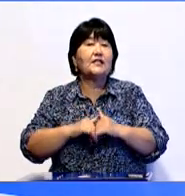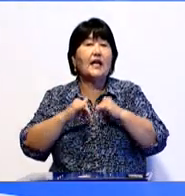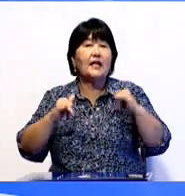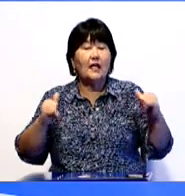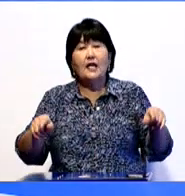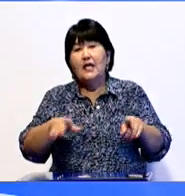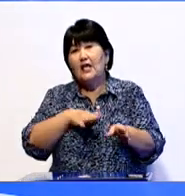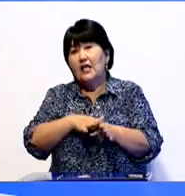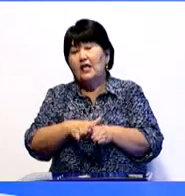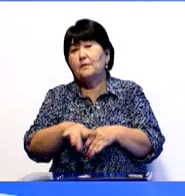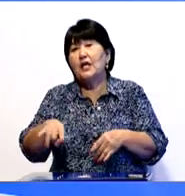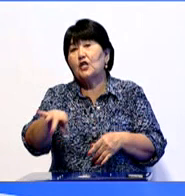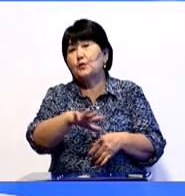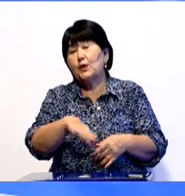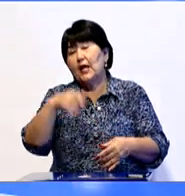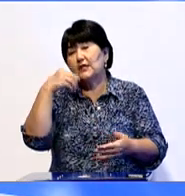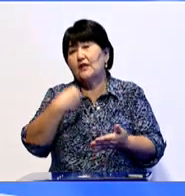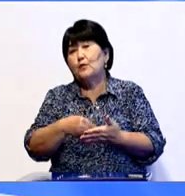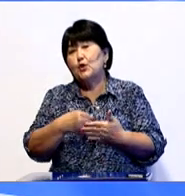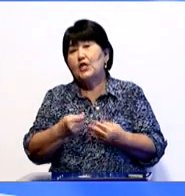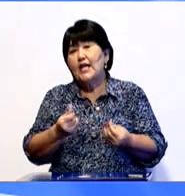и исполнения республиканского бюджета.